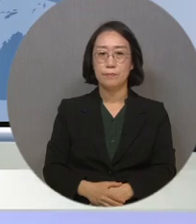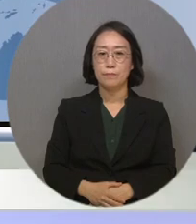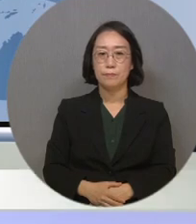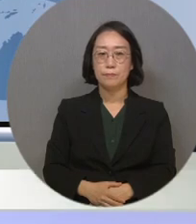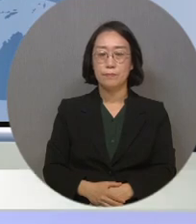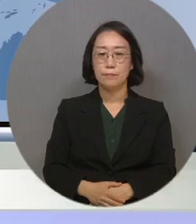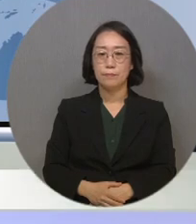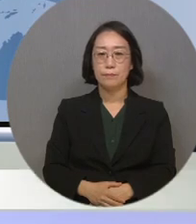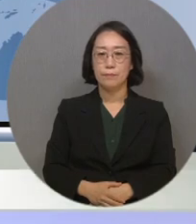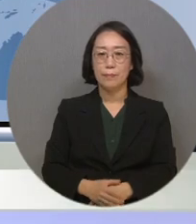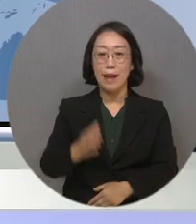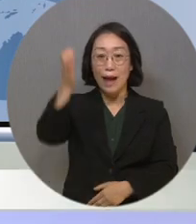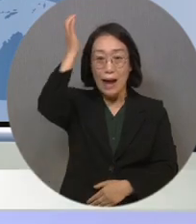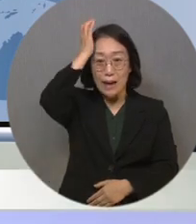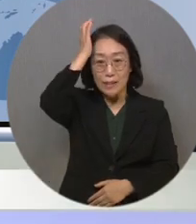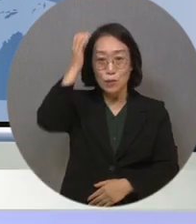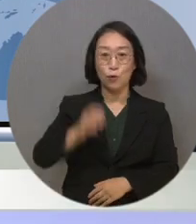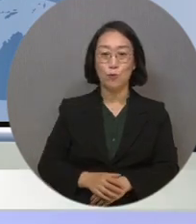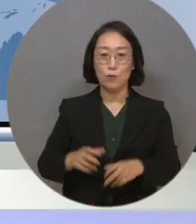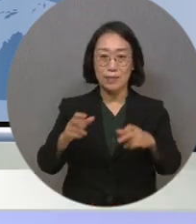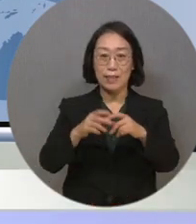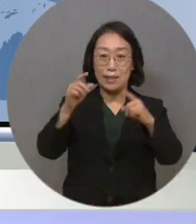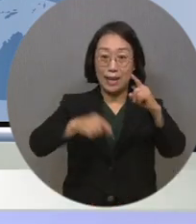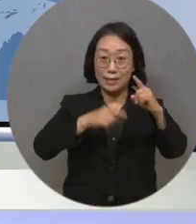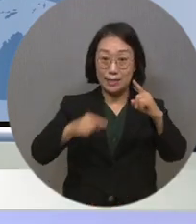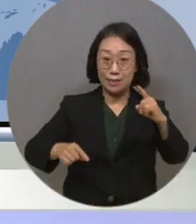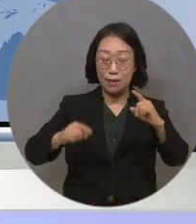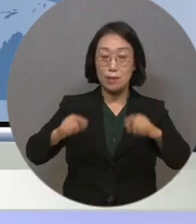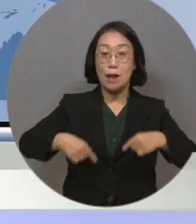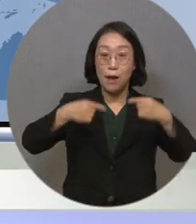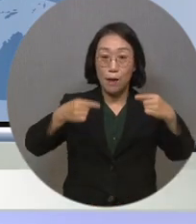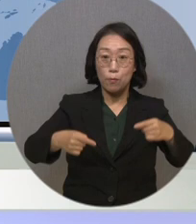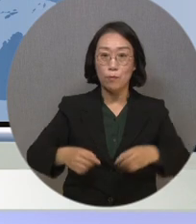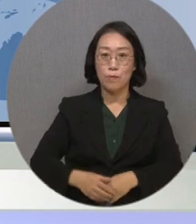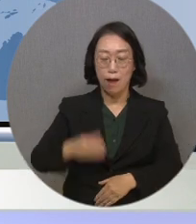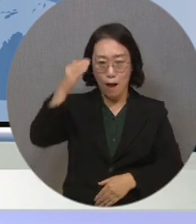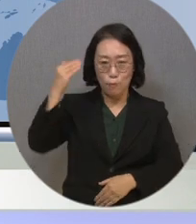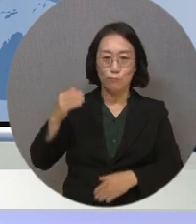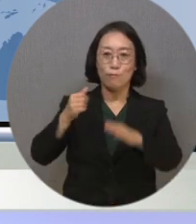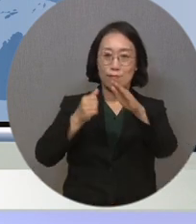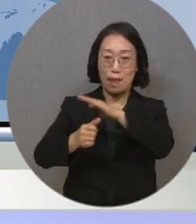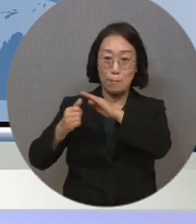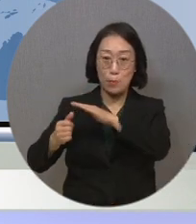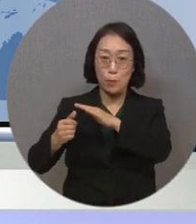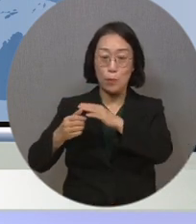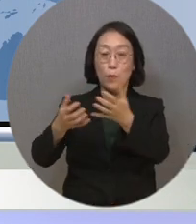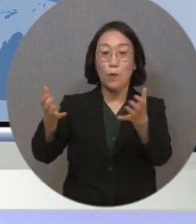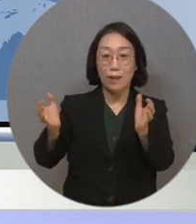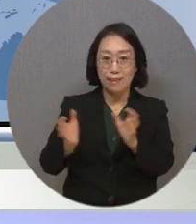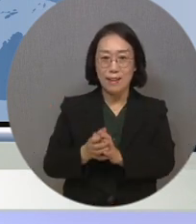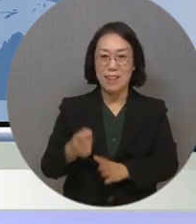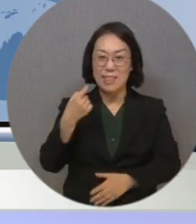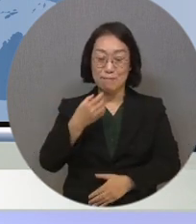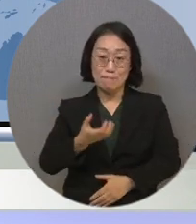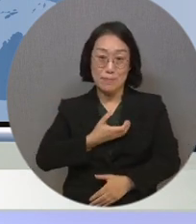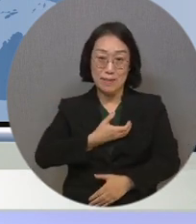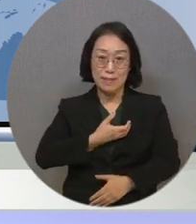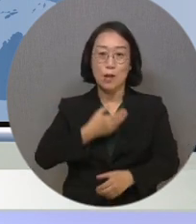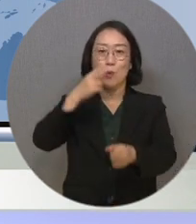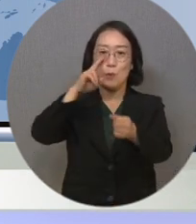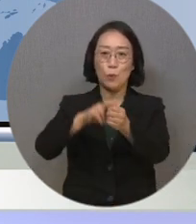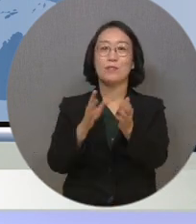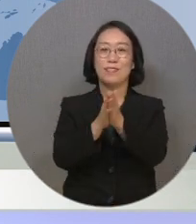2022 항조 장애인 아시아 경기 대회에 출전하는 대한민국 국가대표 선수단이 금빛 도전에